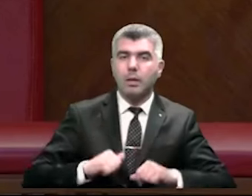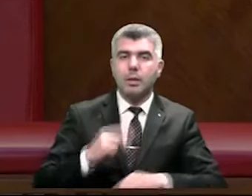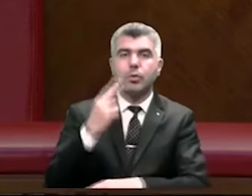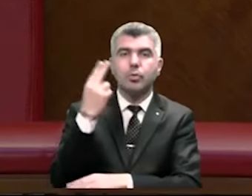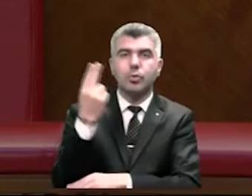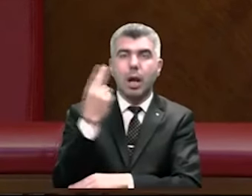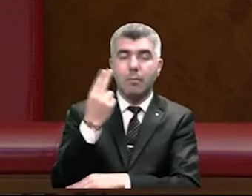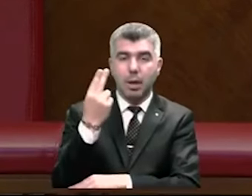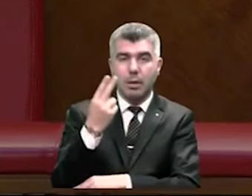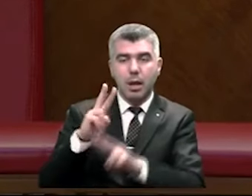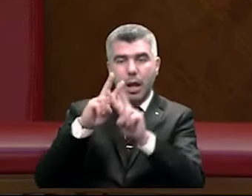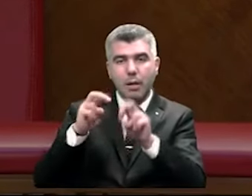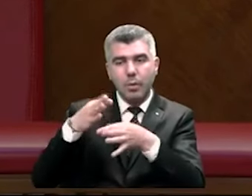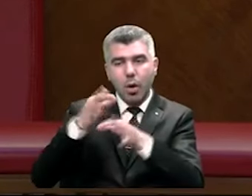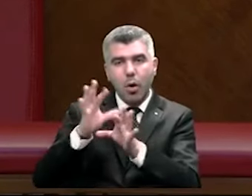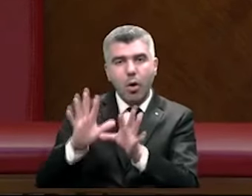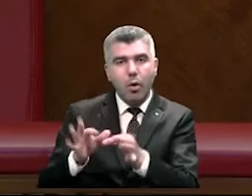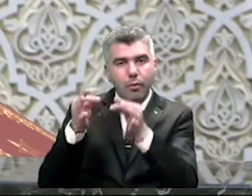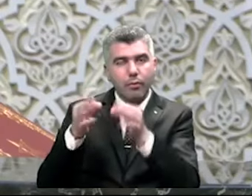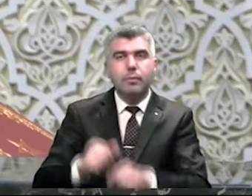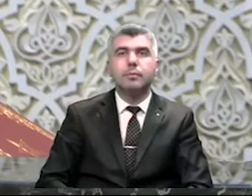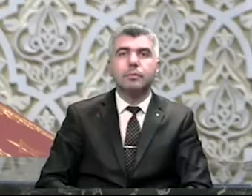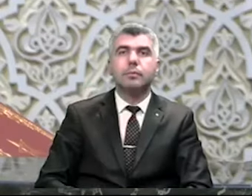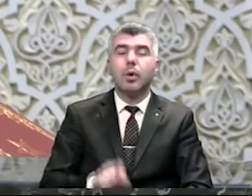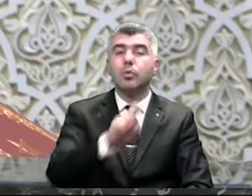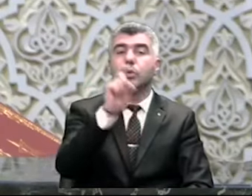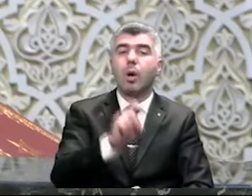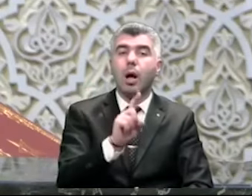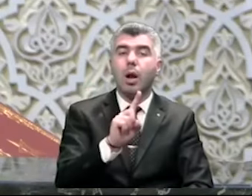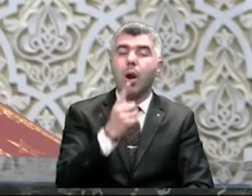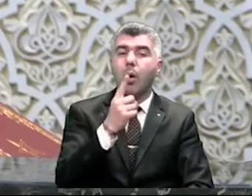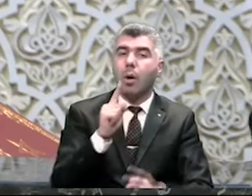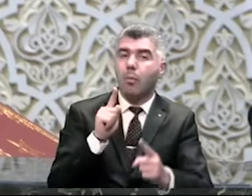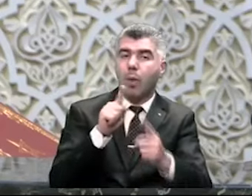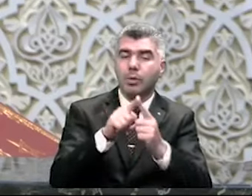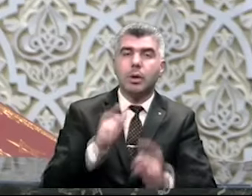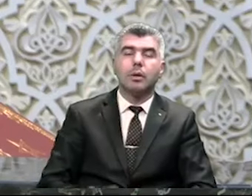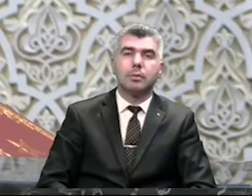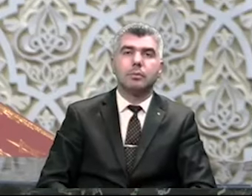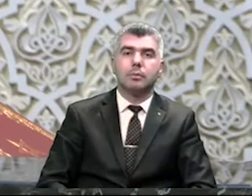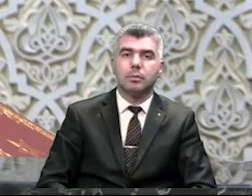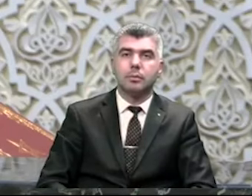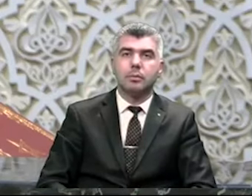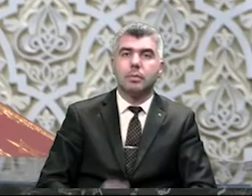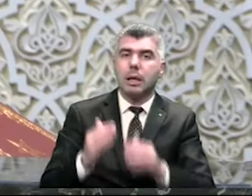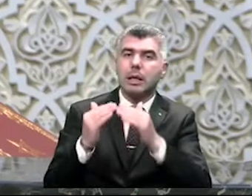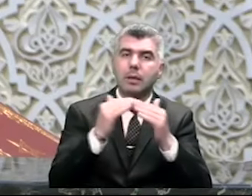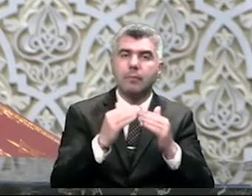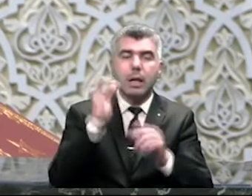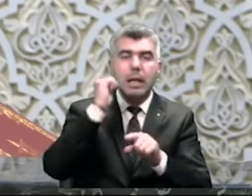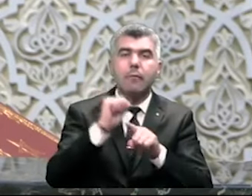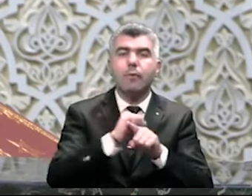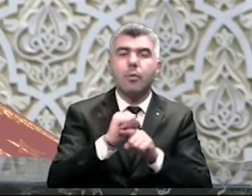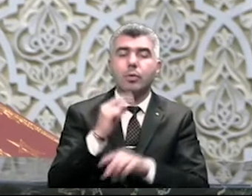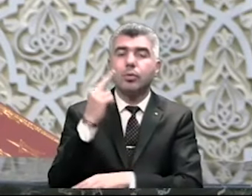العالي والبحث العلمي والابتكار وننتقل للسؤال الاني الاول موجه لقطاعه وموضوعه ملائمه التكوين الجامعي